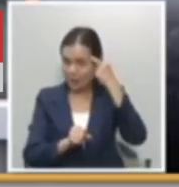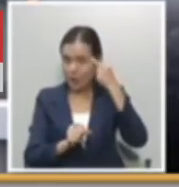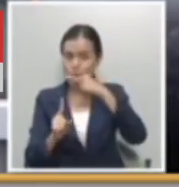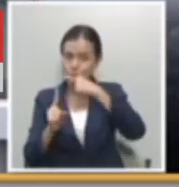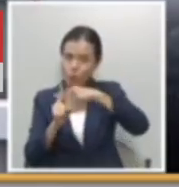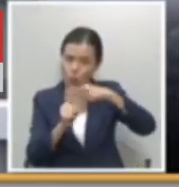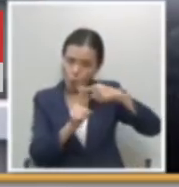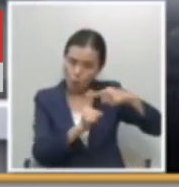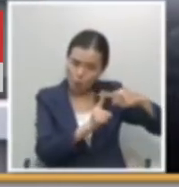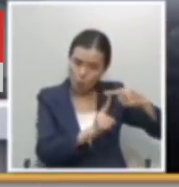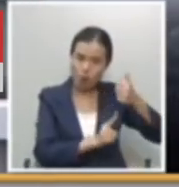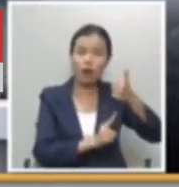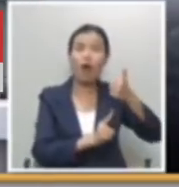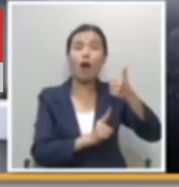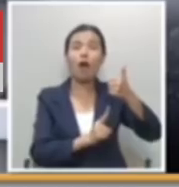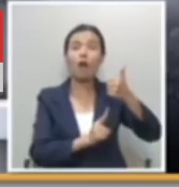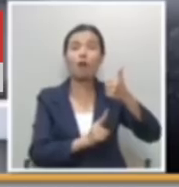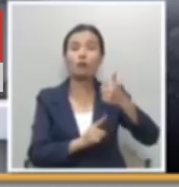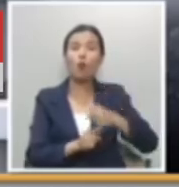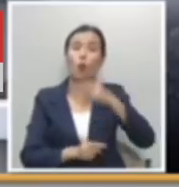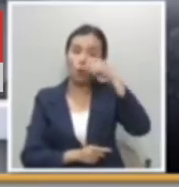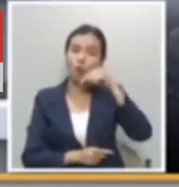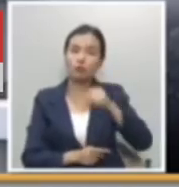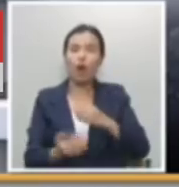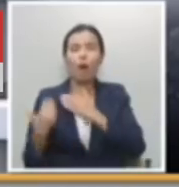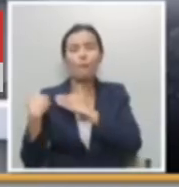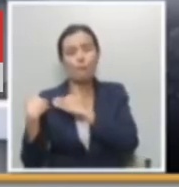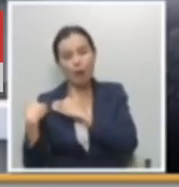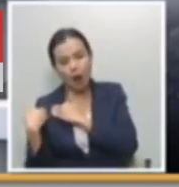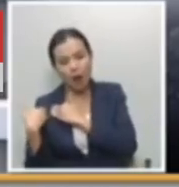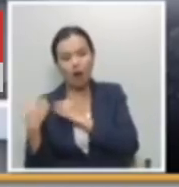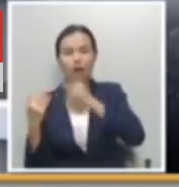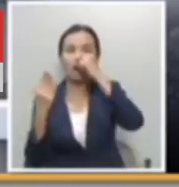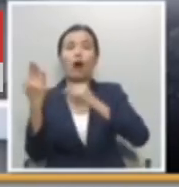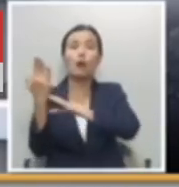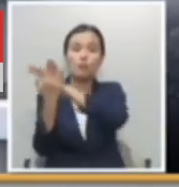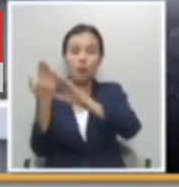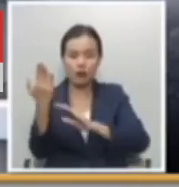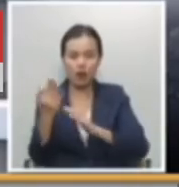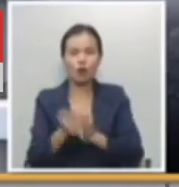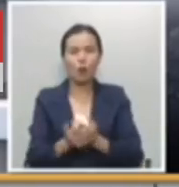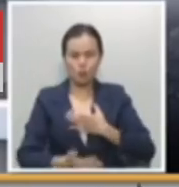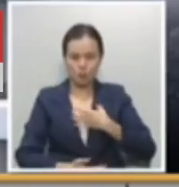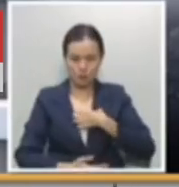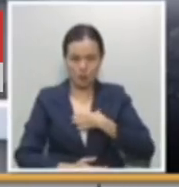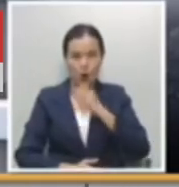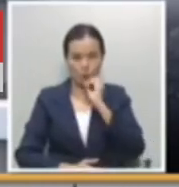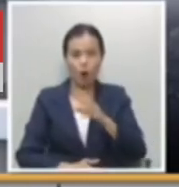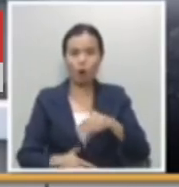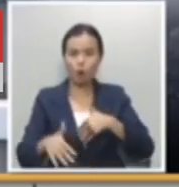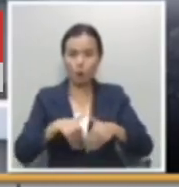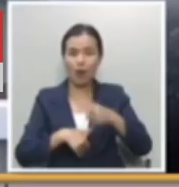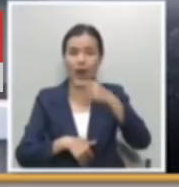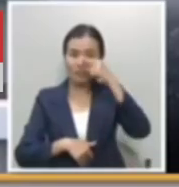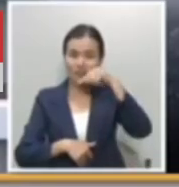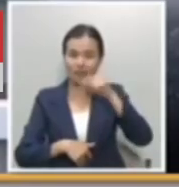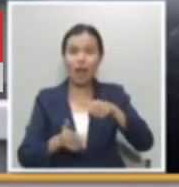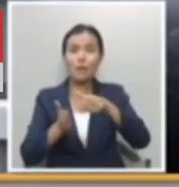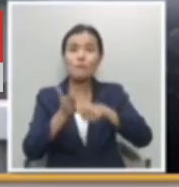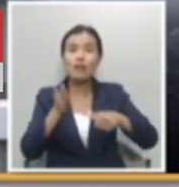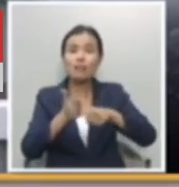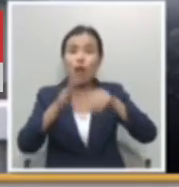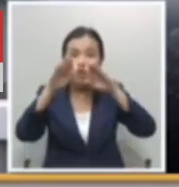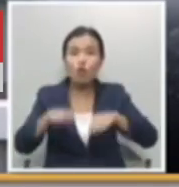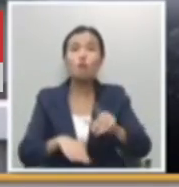กอะไรต่างๆแล้วทำให้คนไทยต้องแบกภาระทั้งประเทศเดี๋ยวผมจะบอกให้นะครับว่าคนไทยจะได้ลดค่าแก๊สยังไงน